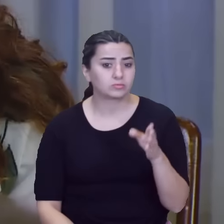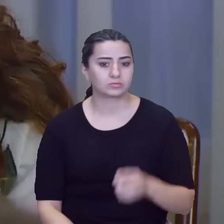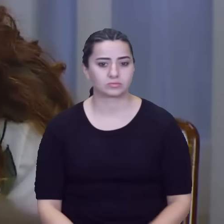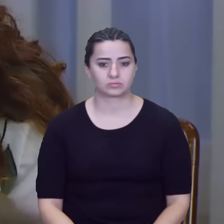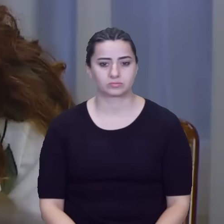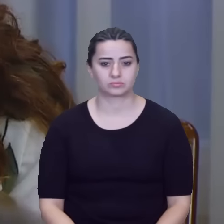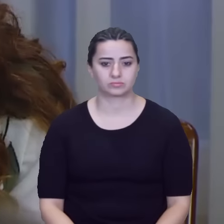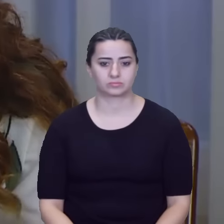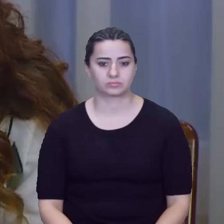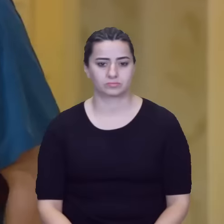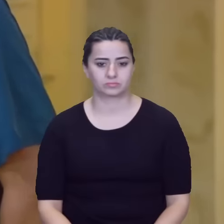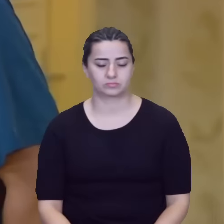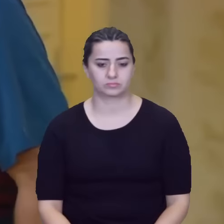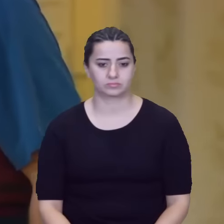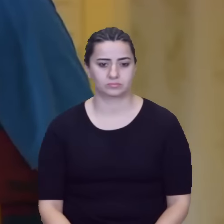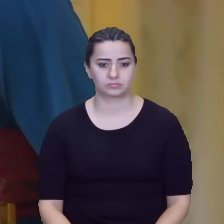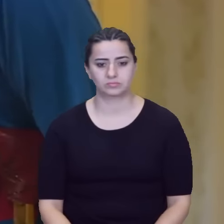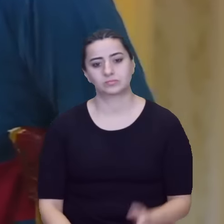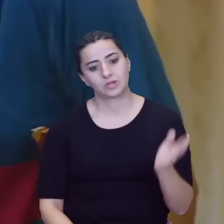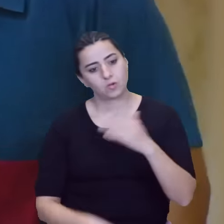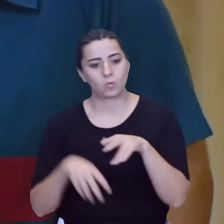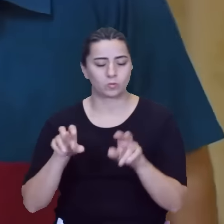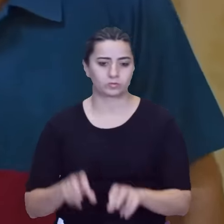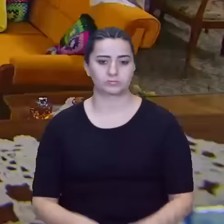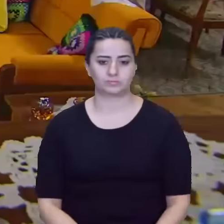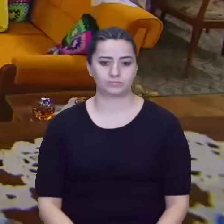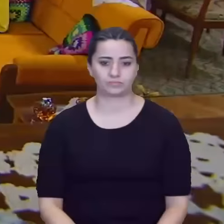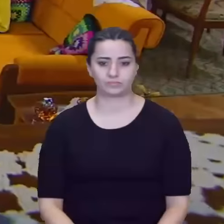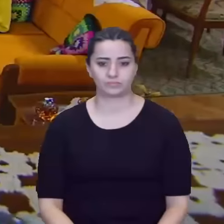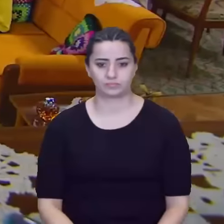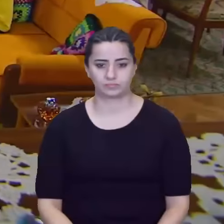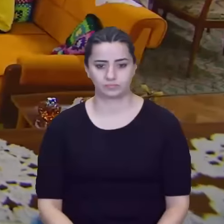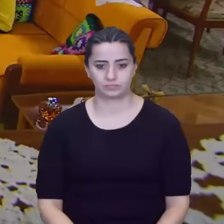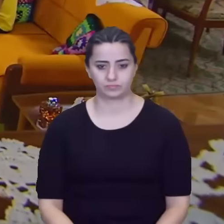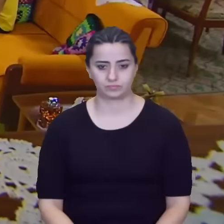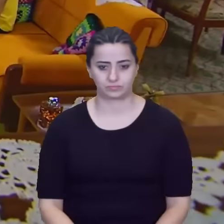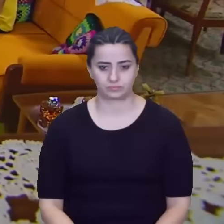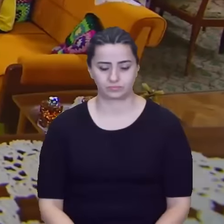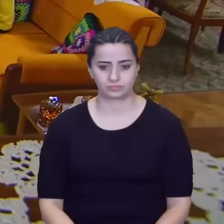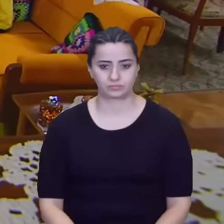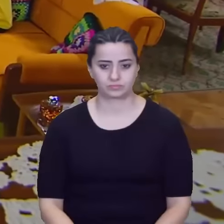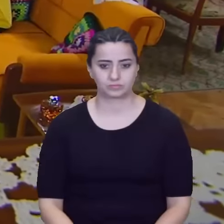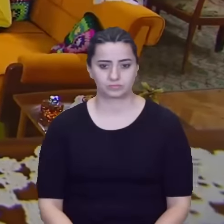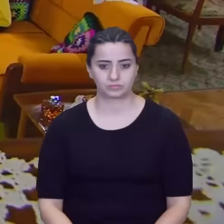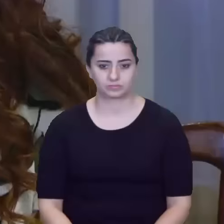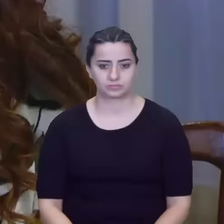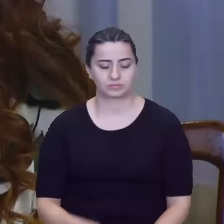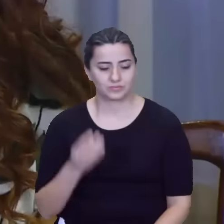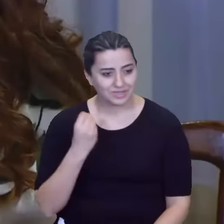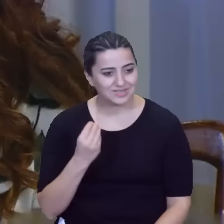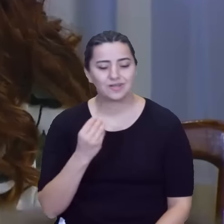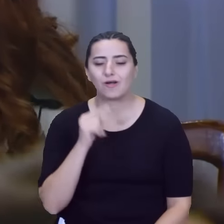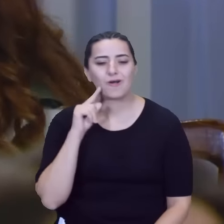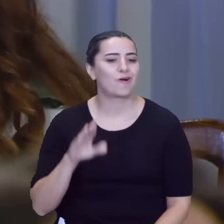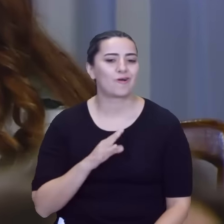sen? Kaldın, ayakta kal. Gel, otur. Ay Allah! Ay, günler gelmiş. Ay